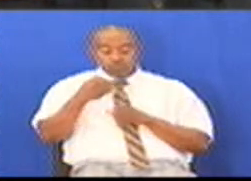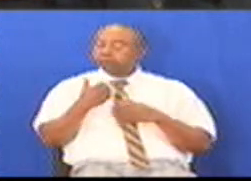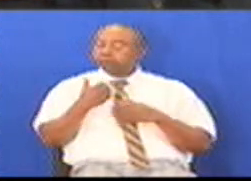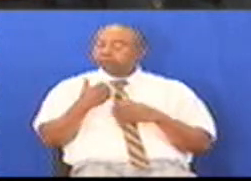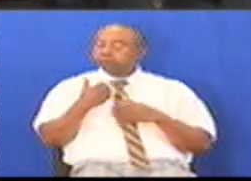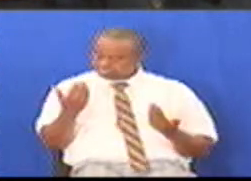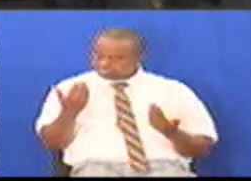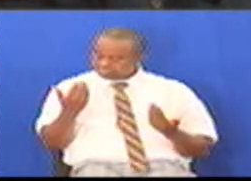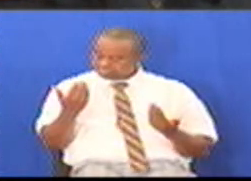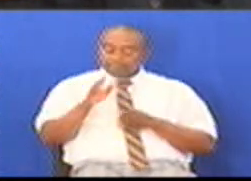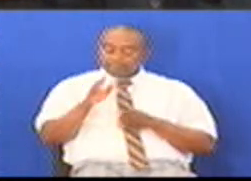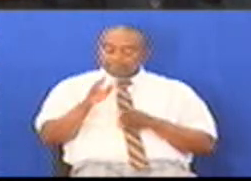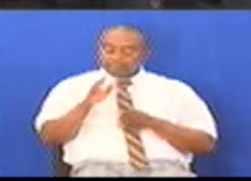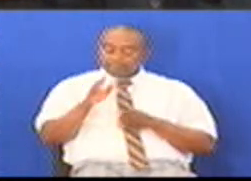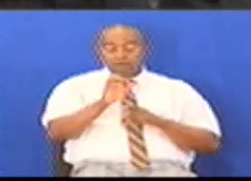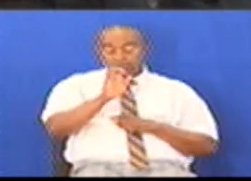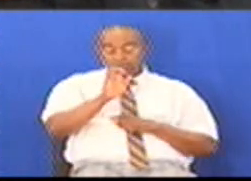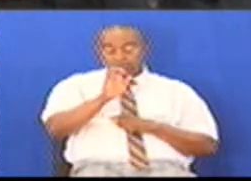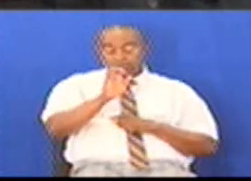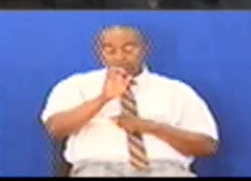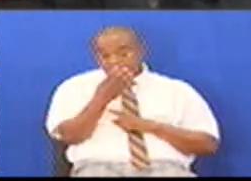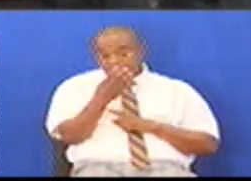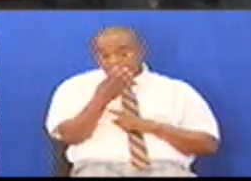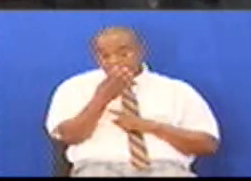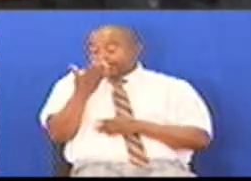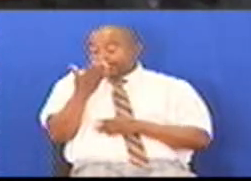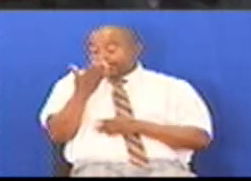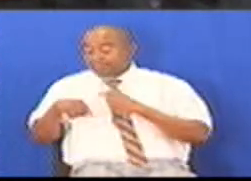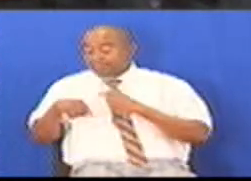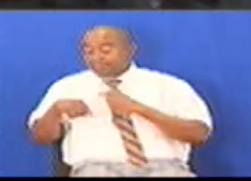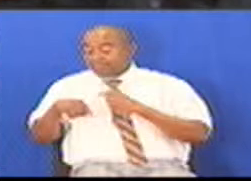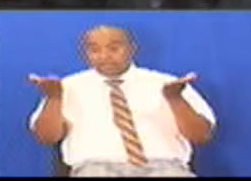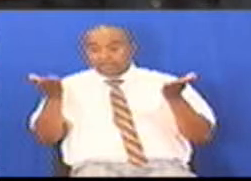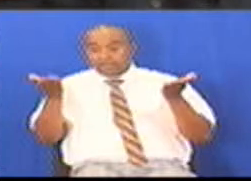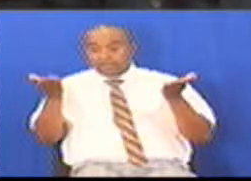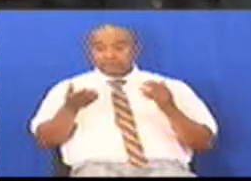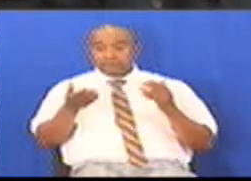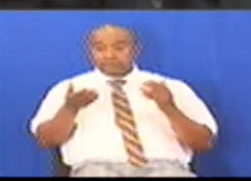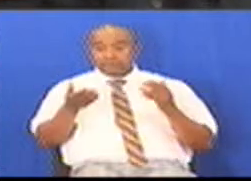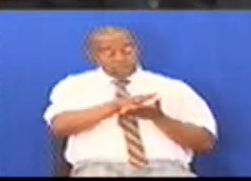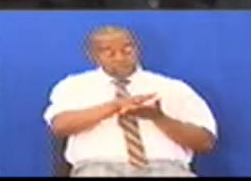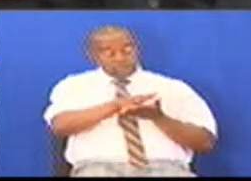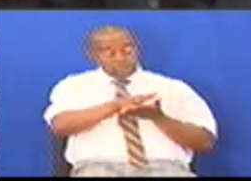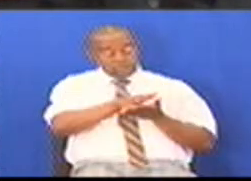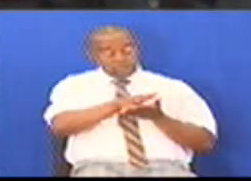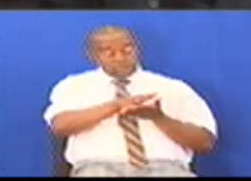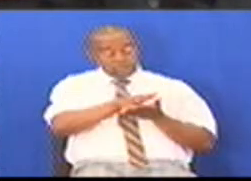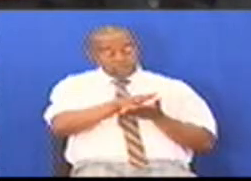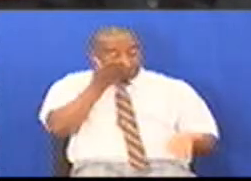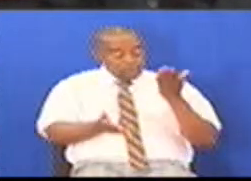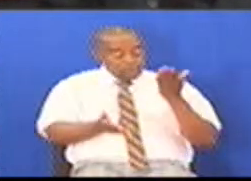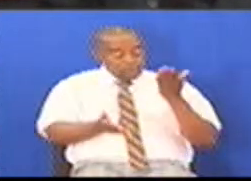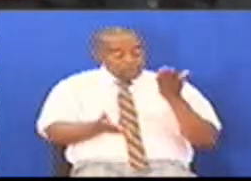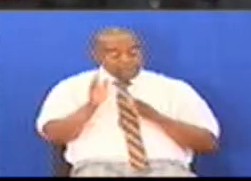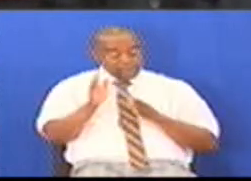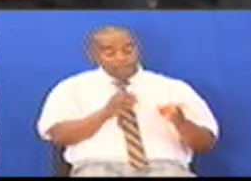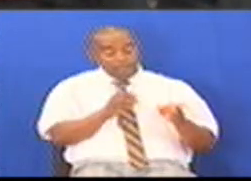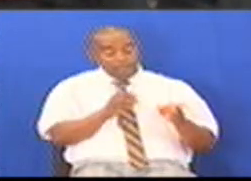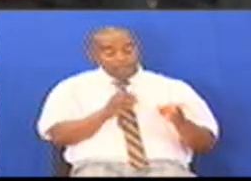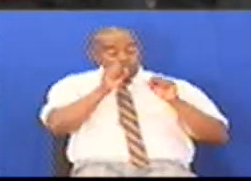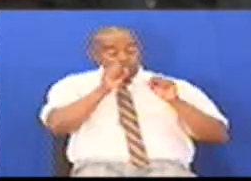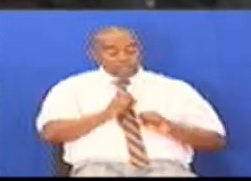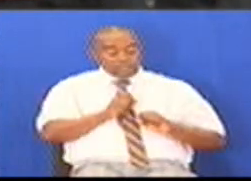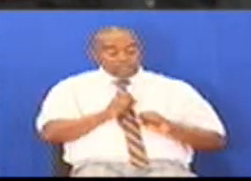cha miaka 4 wa utekelezaji pamoja na tathmini ya miradi ya maendeleo. Kimsingi, tathmini ya mpango huu ilipaswa kuweka misingi ya uandaaji